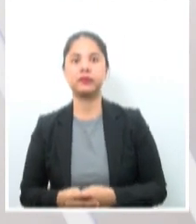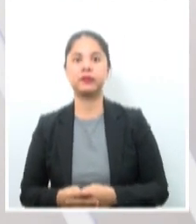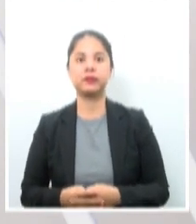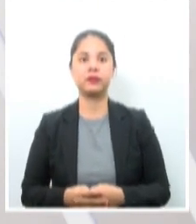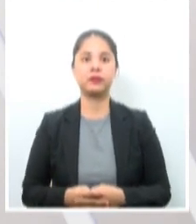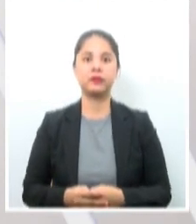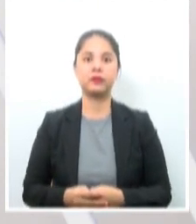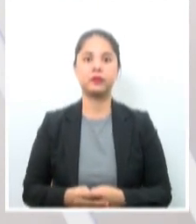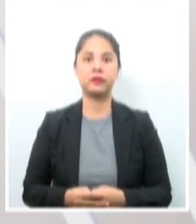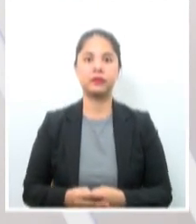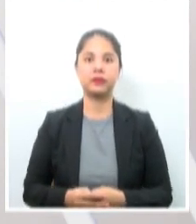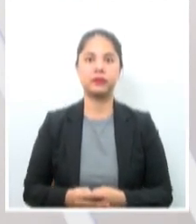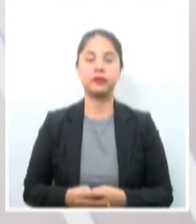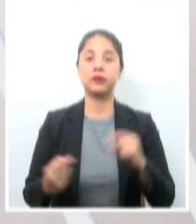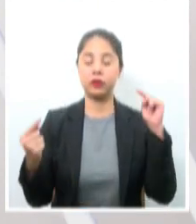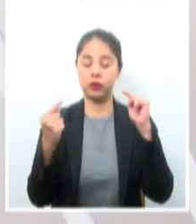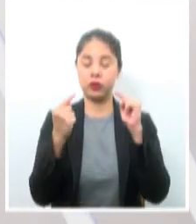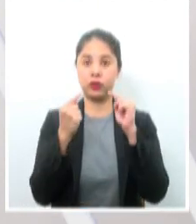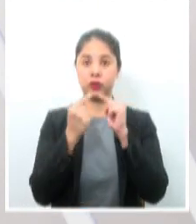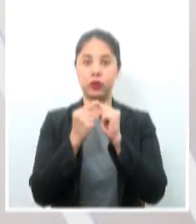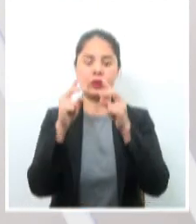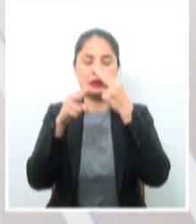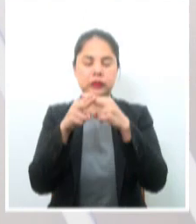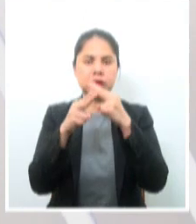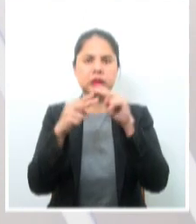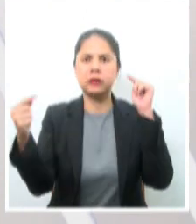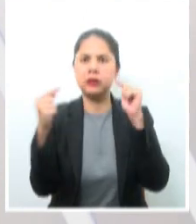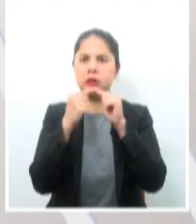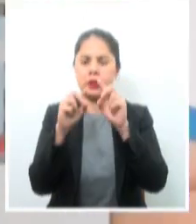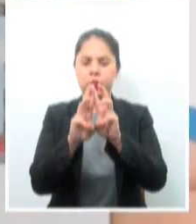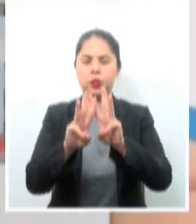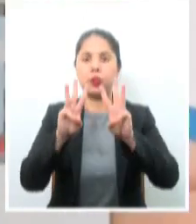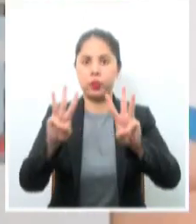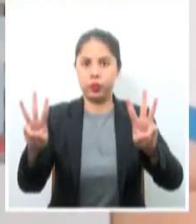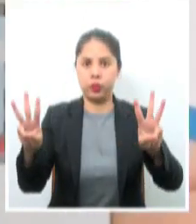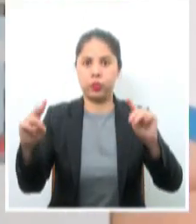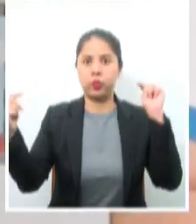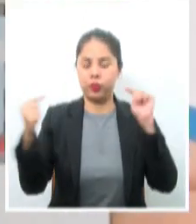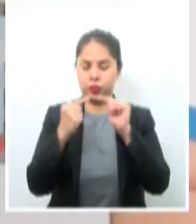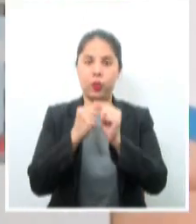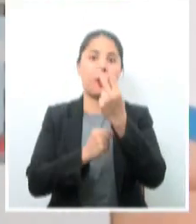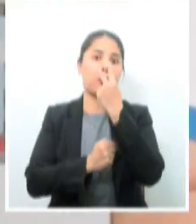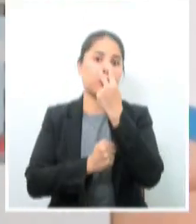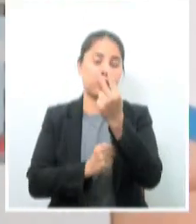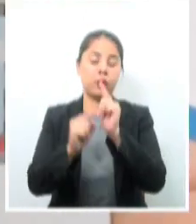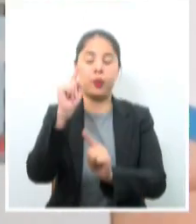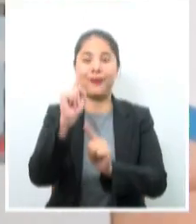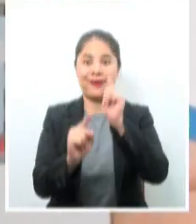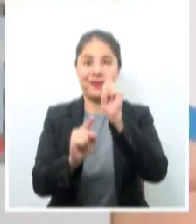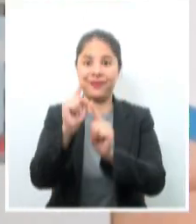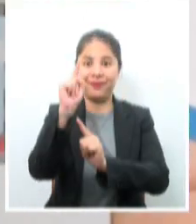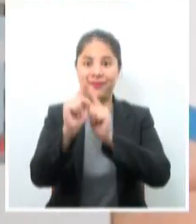V-Space นะคะย่อมาจาก Work and Education Space for All ค่ะ V-Space เป็นเว็บไซต์ที่ใช้ในการวัดแววค่ะให้น้องๆนะคะ